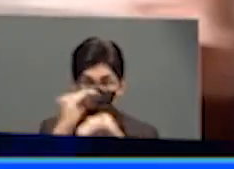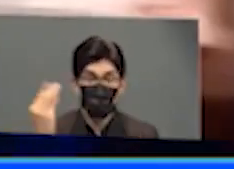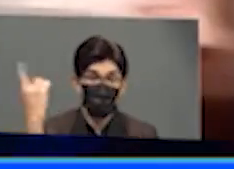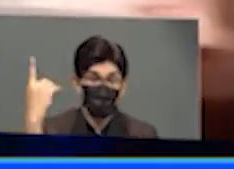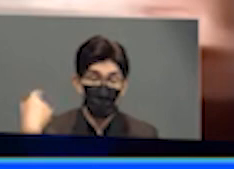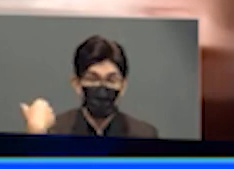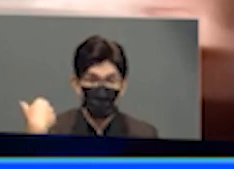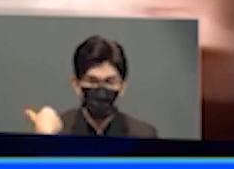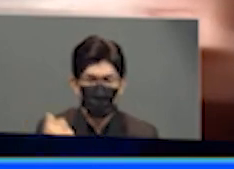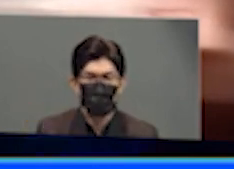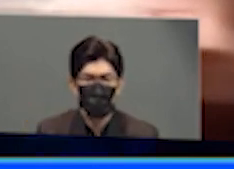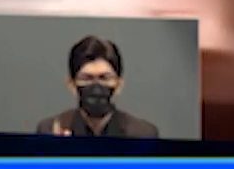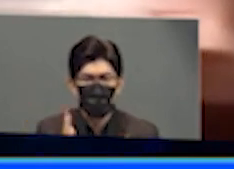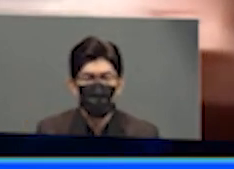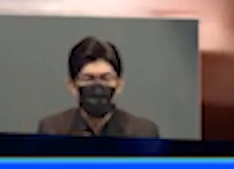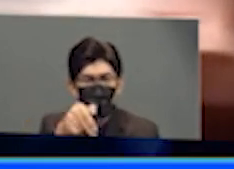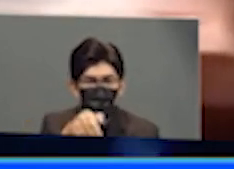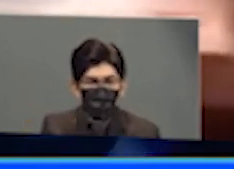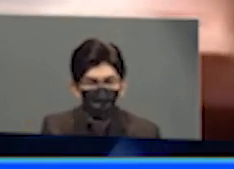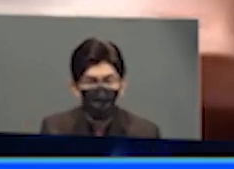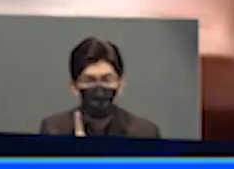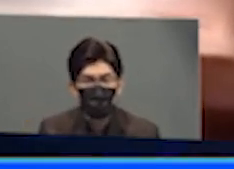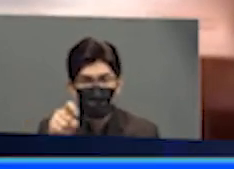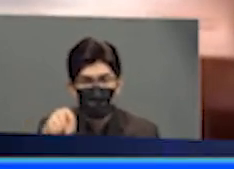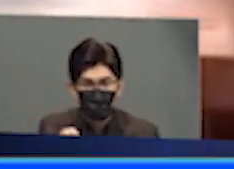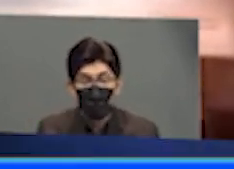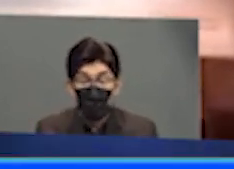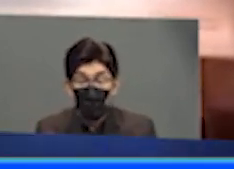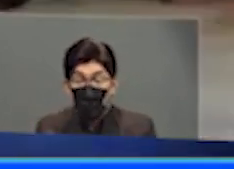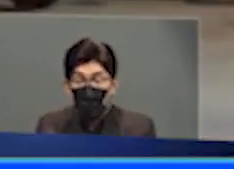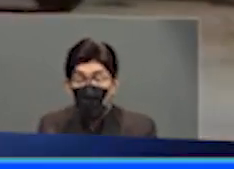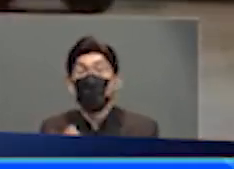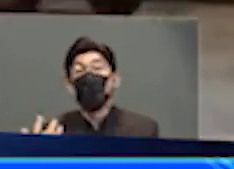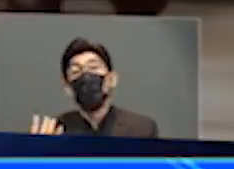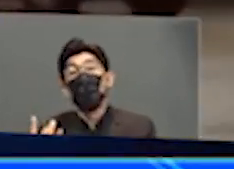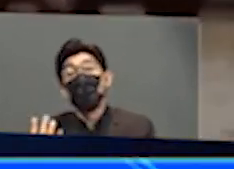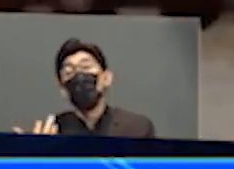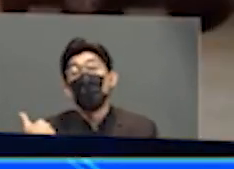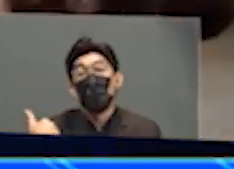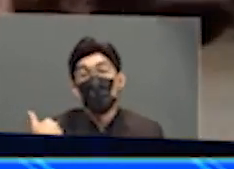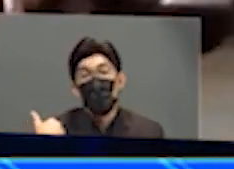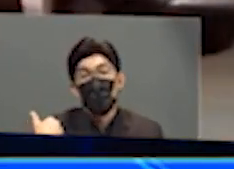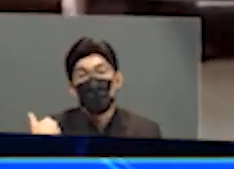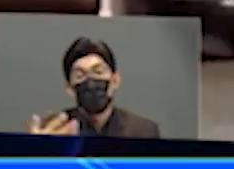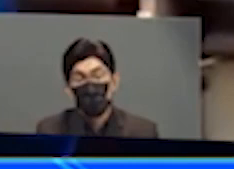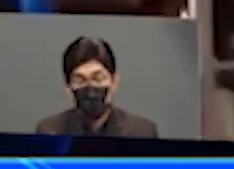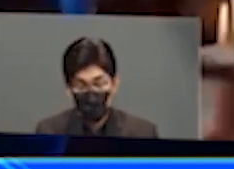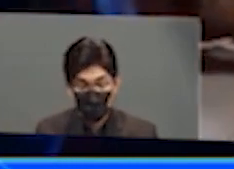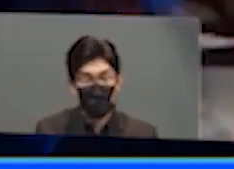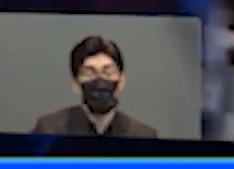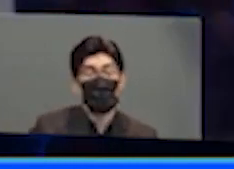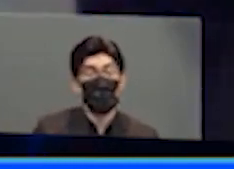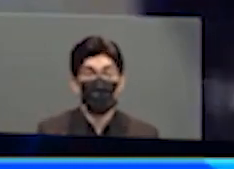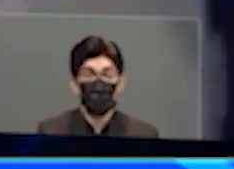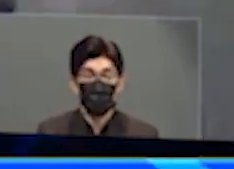ที่บอกว่าจะต่อรถภาษีดีเซลลิตรละ 3-5บาทจนถึงสิ้นปีเนี่ย